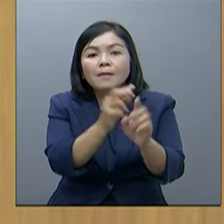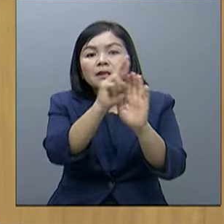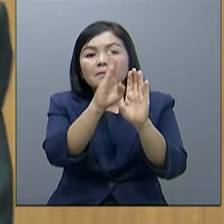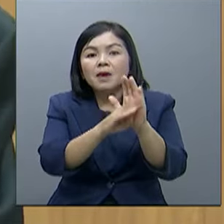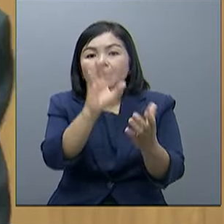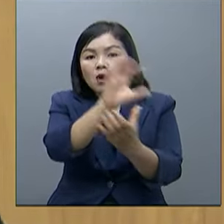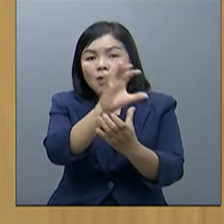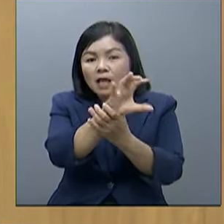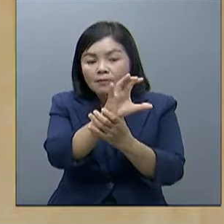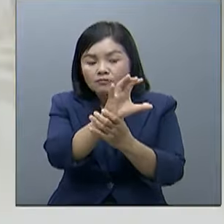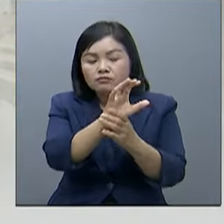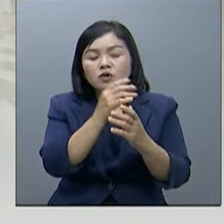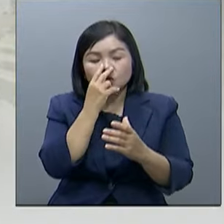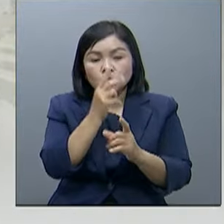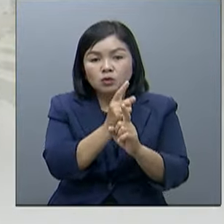ครับ